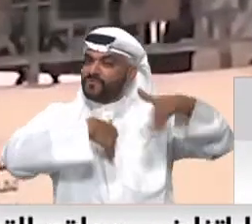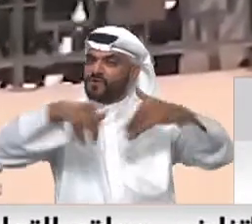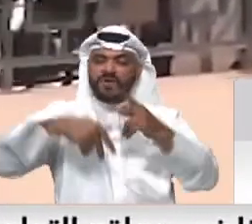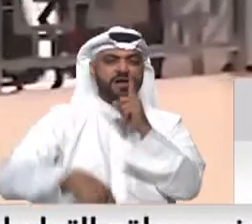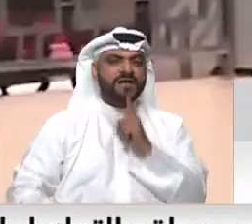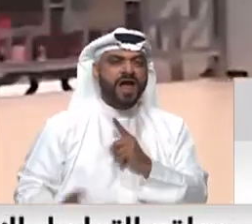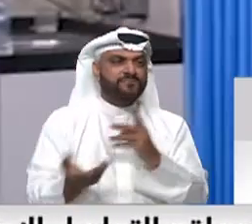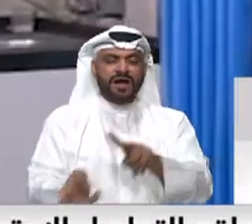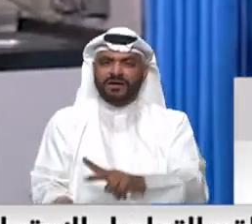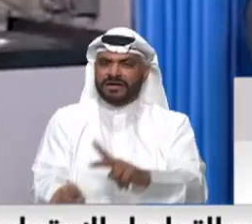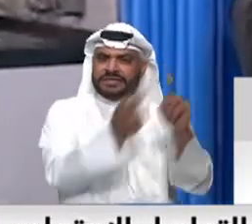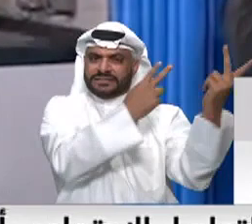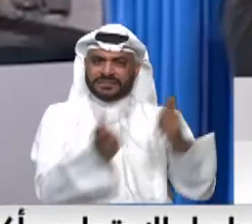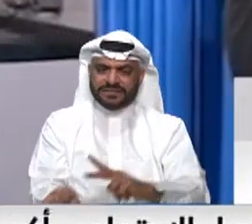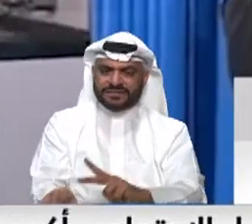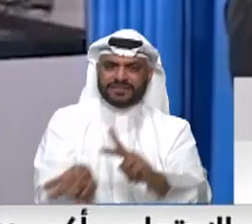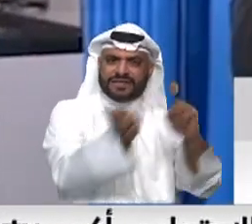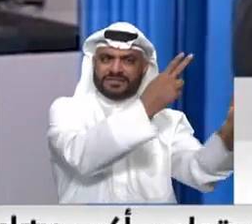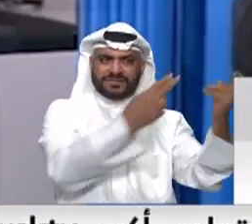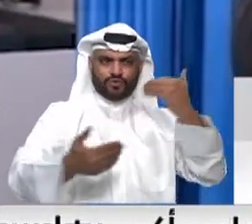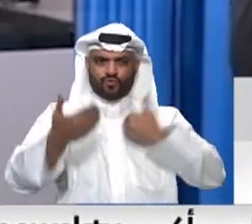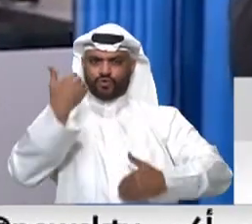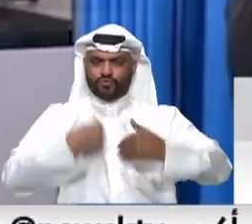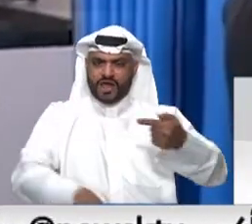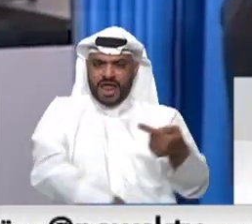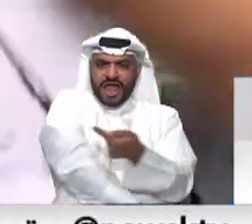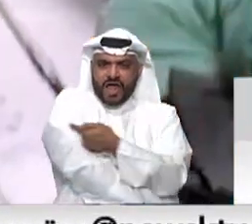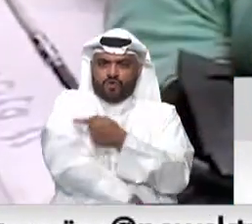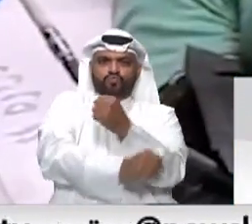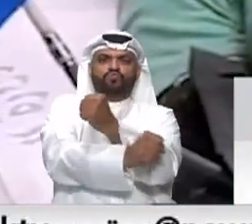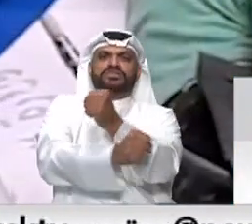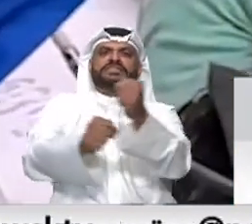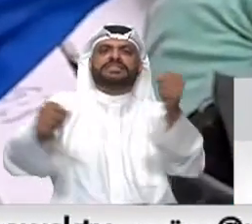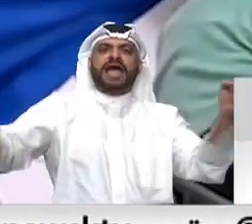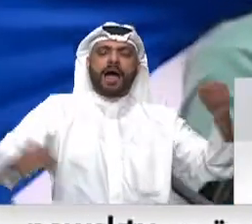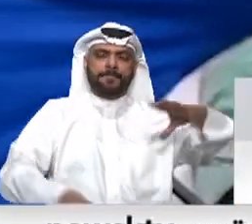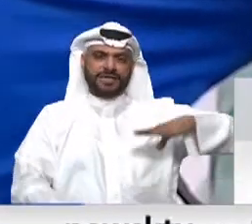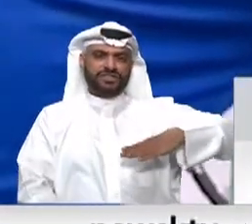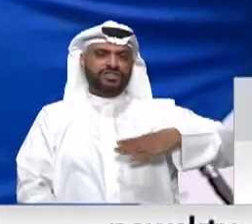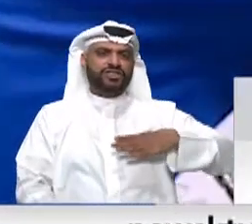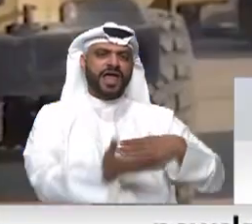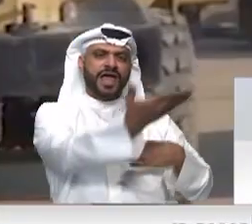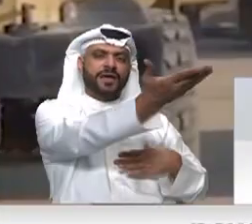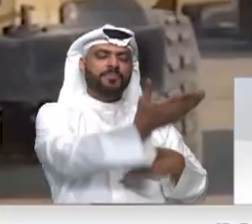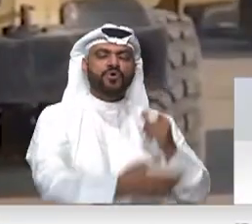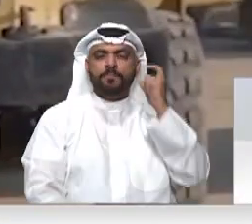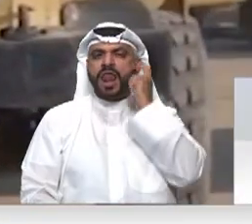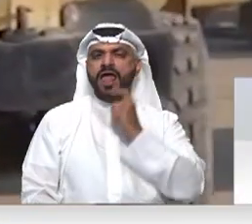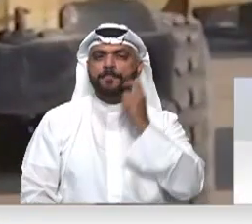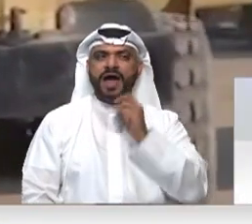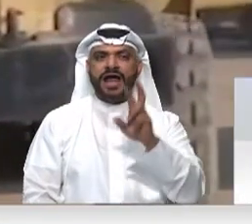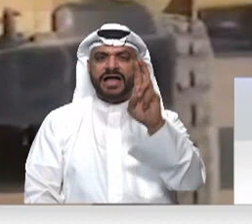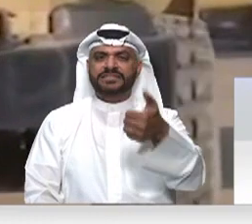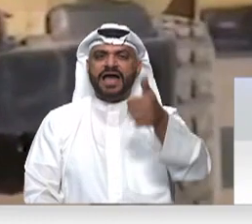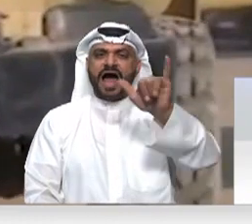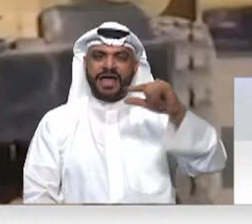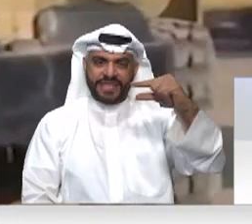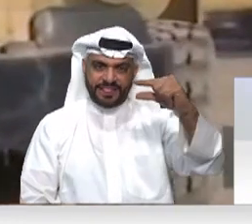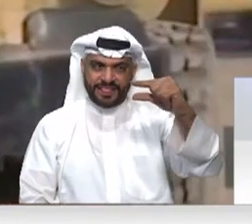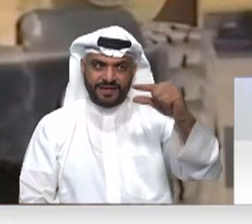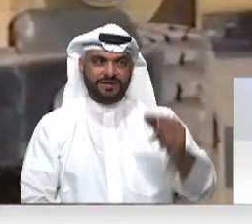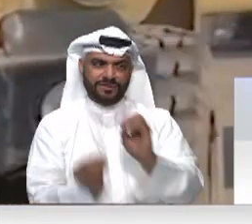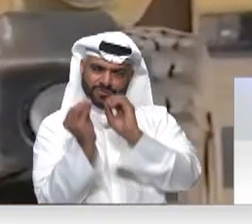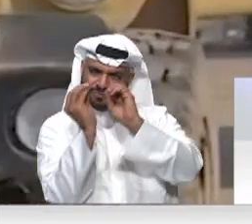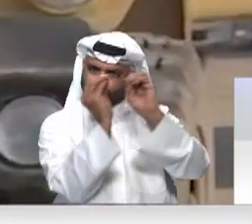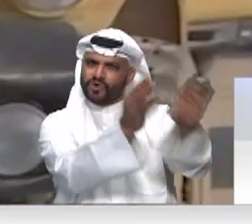الشعب الفلسطيني، حيث استقبل مستشفى الشيخ زويد ما يزيد عن 80 مصابا، وذلك في إطار الجهود التي تقوم